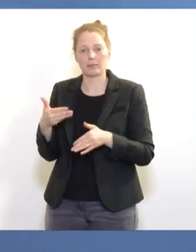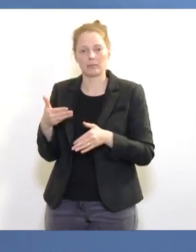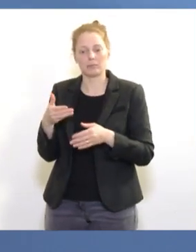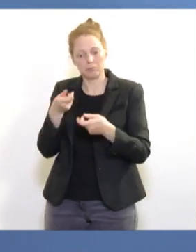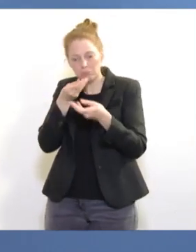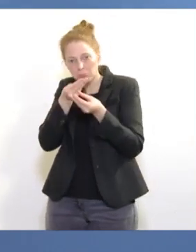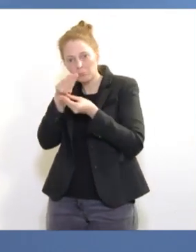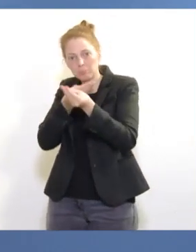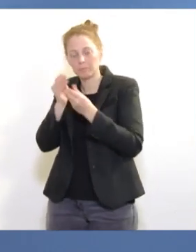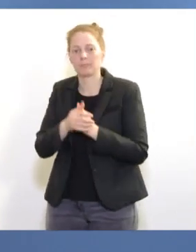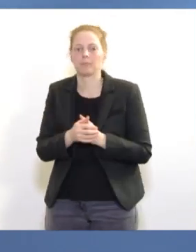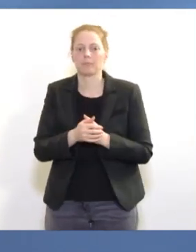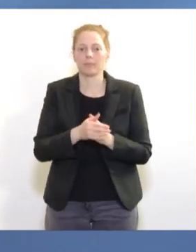sprechen.